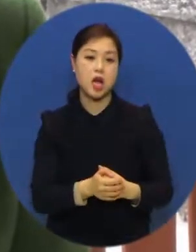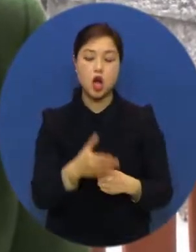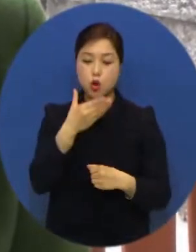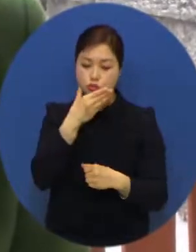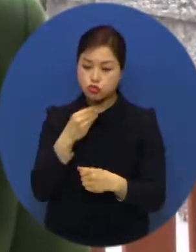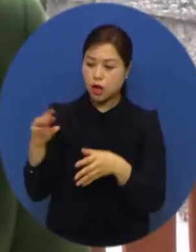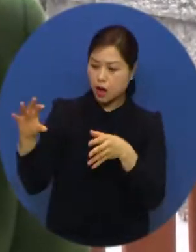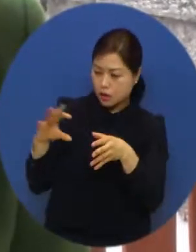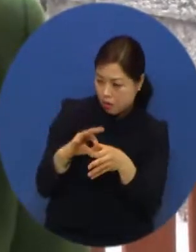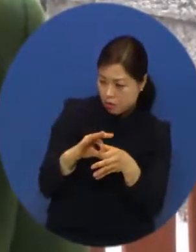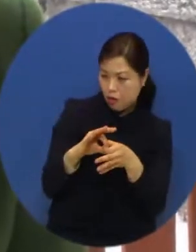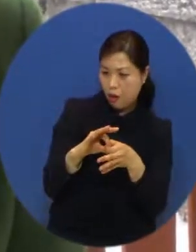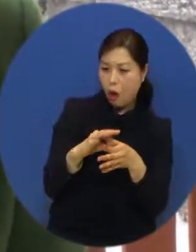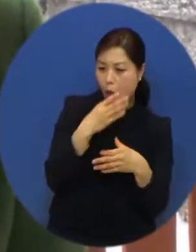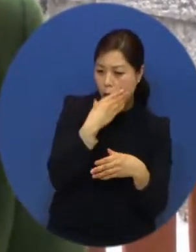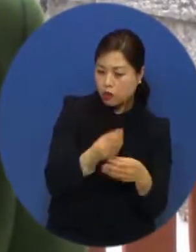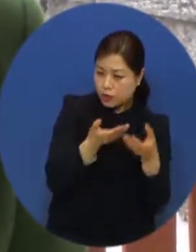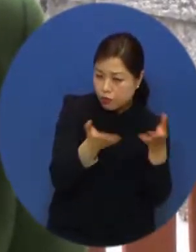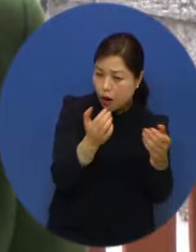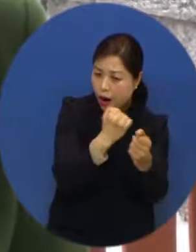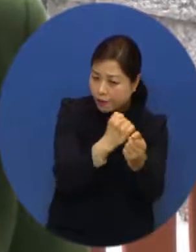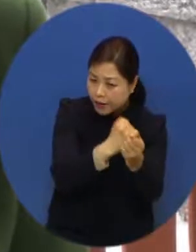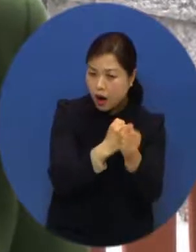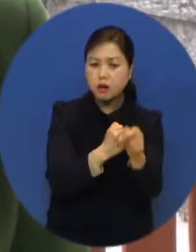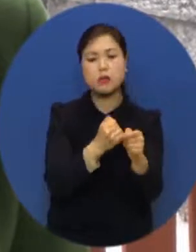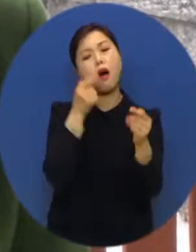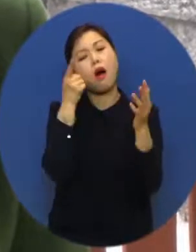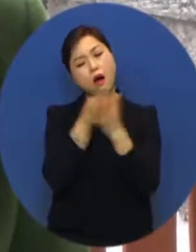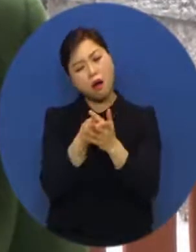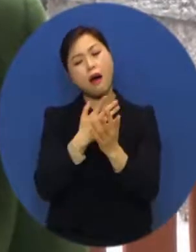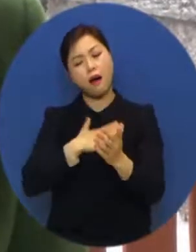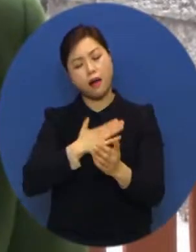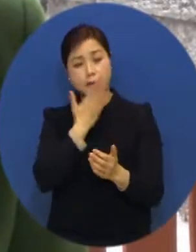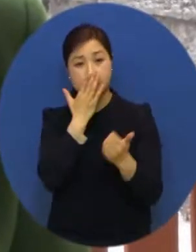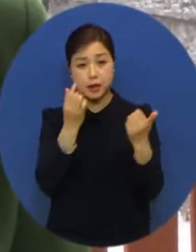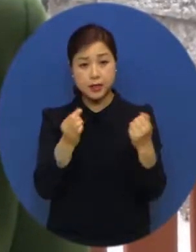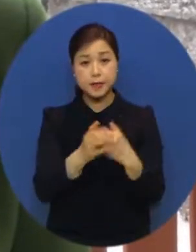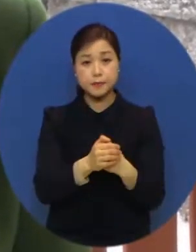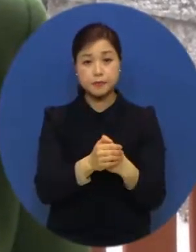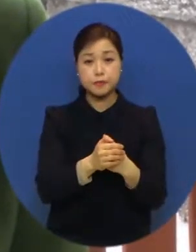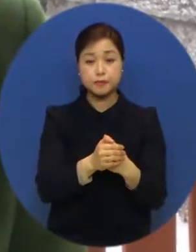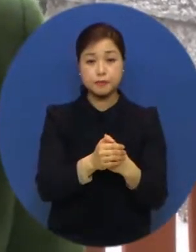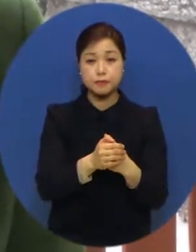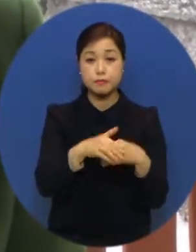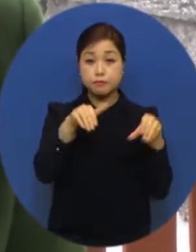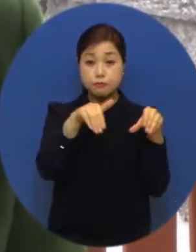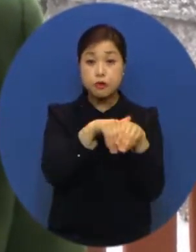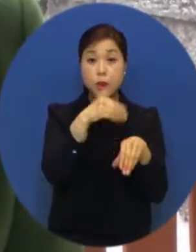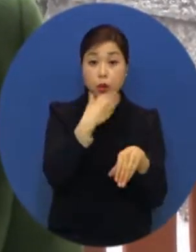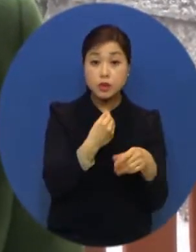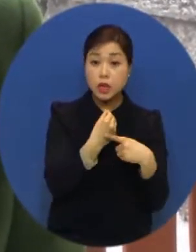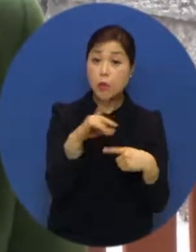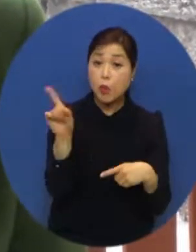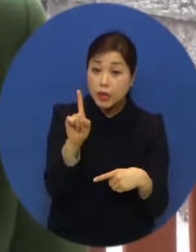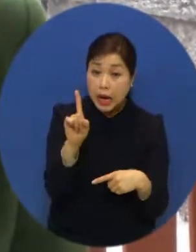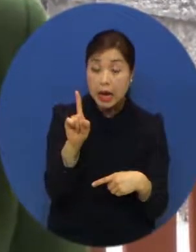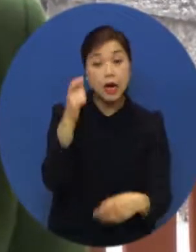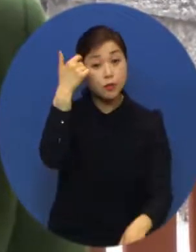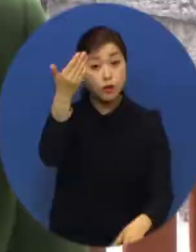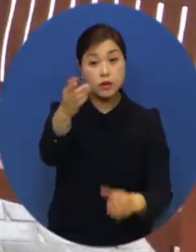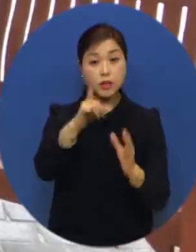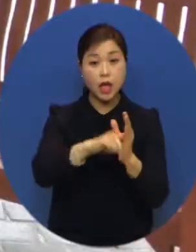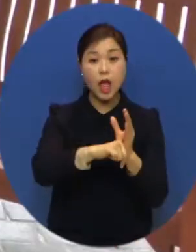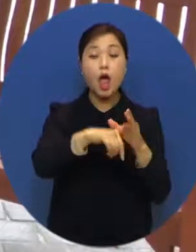거구나. 네. 그렇게 생각이 들었는데 아마 여러분들께 문화복지가 뭐예요? 물었을 때 문화로 복지하는